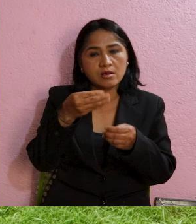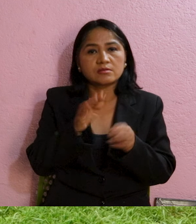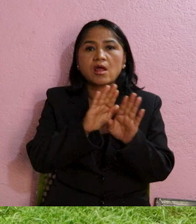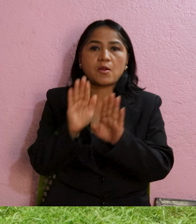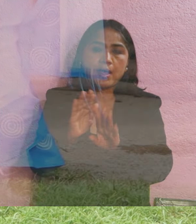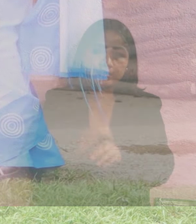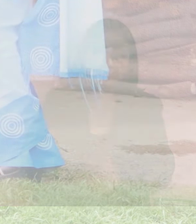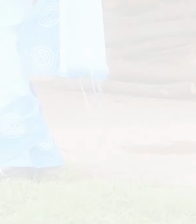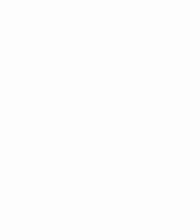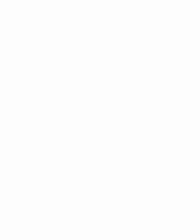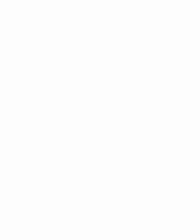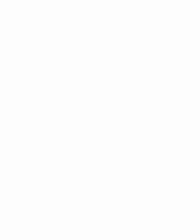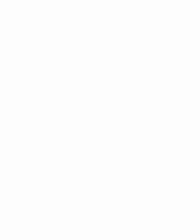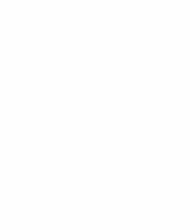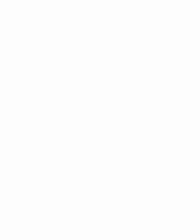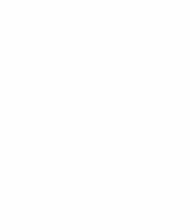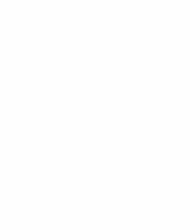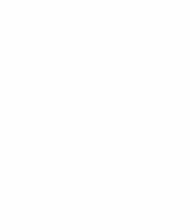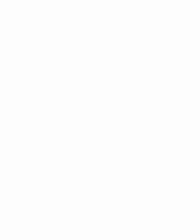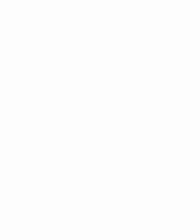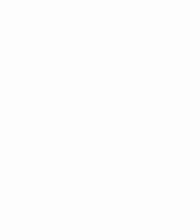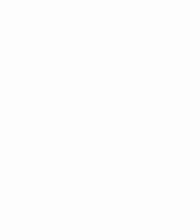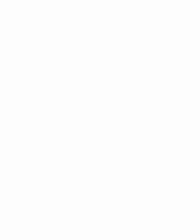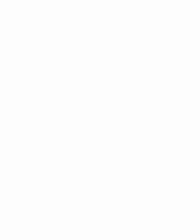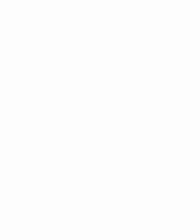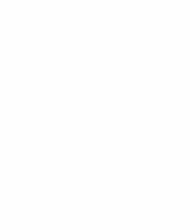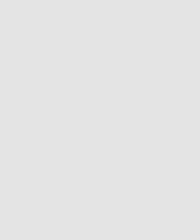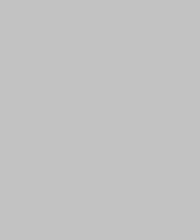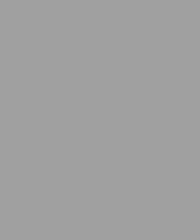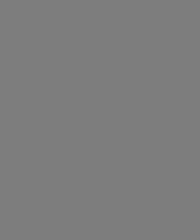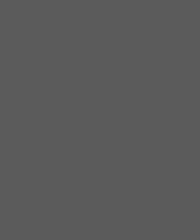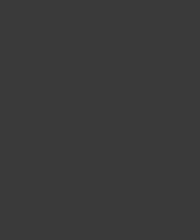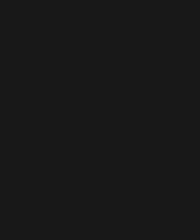धन्यवाद। राष्ट्रिय स्वास्थ्य शिक्षा सूचना तथा संचार केन्द्र।